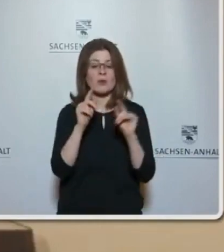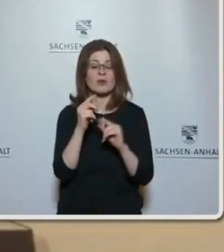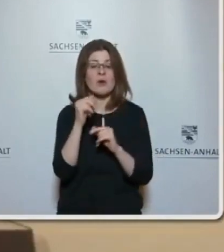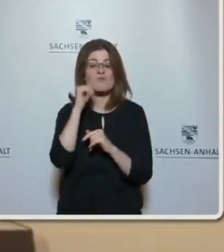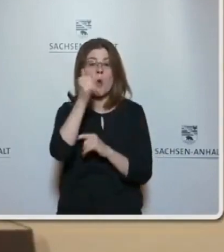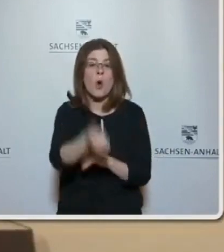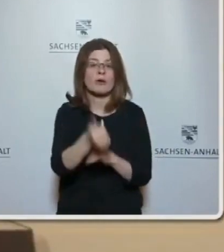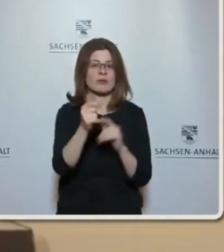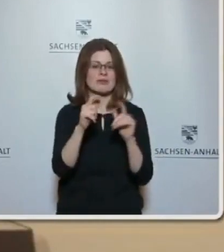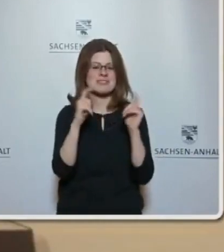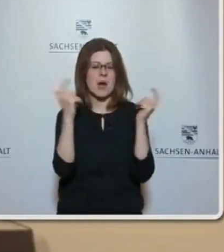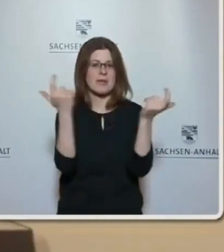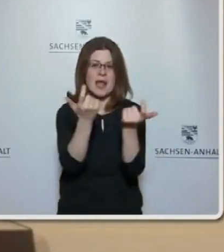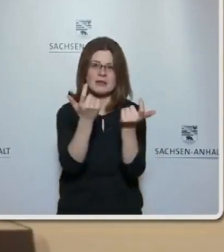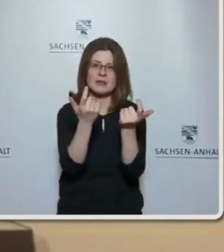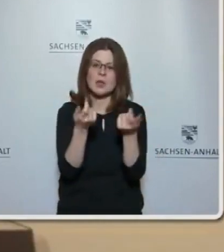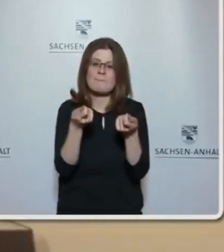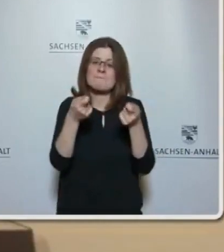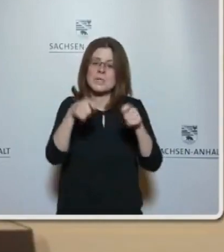Kabinett zu beschließenden